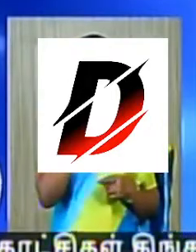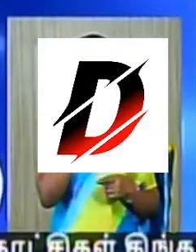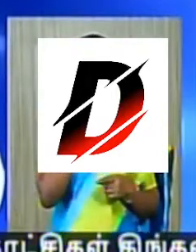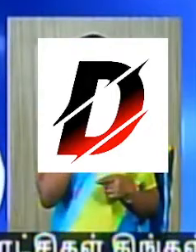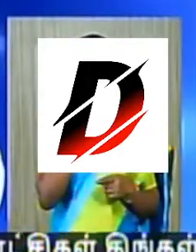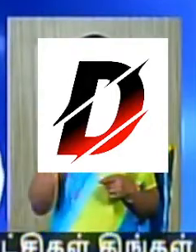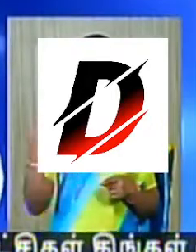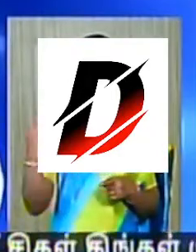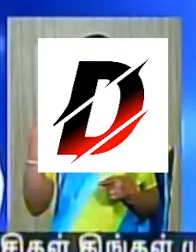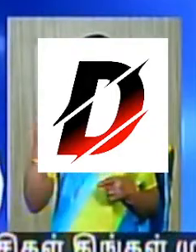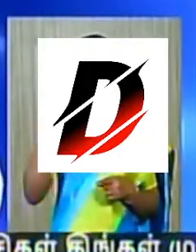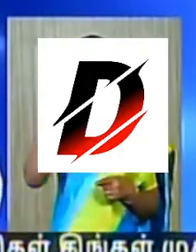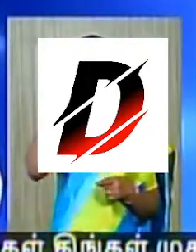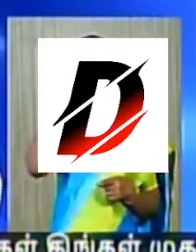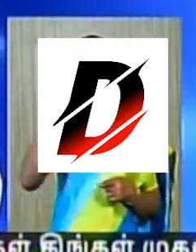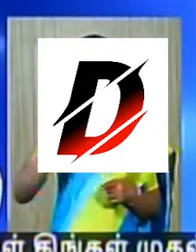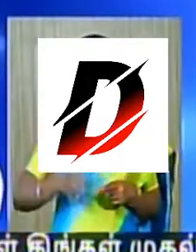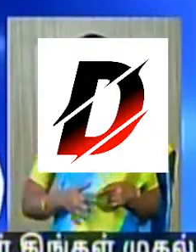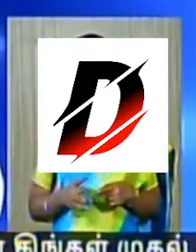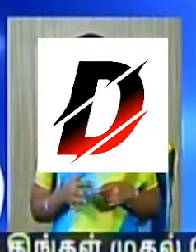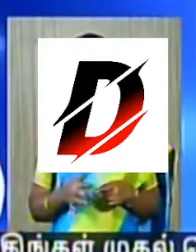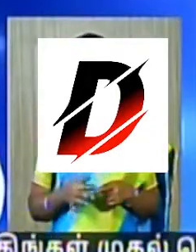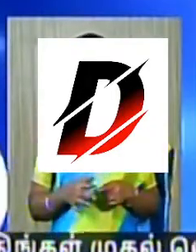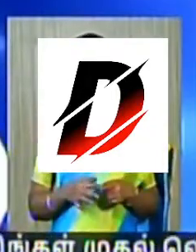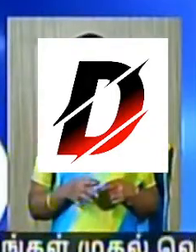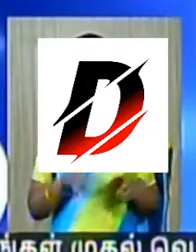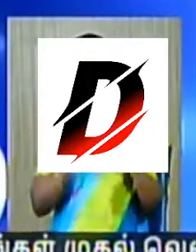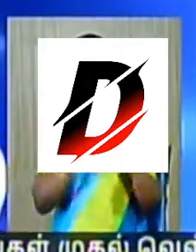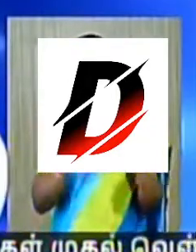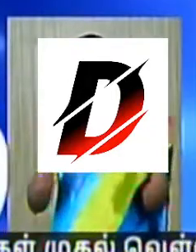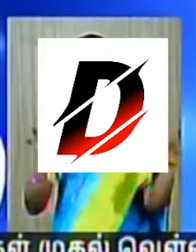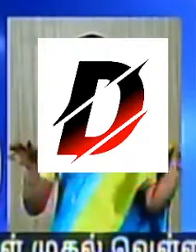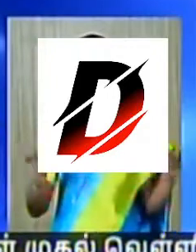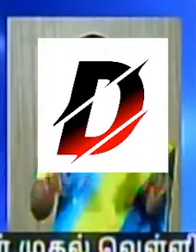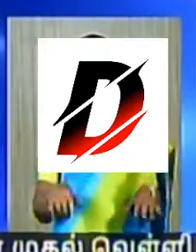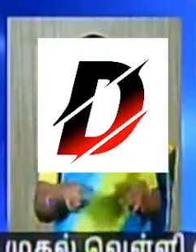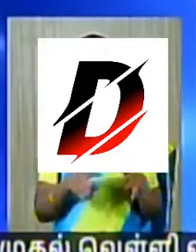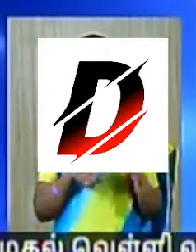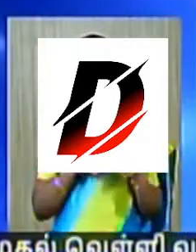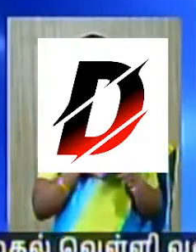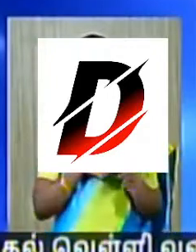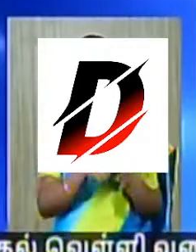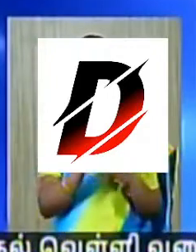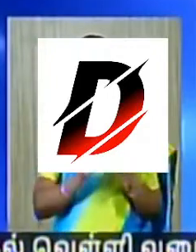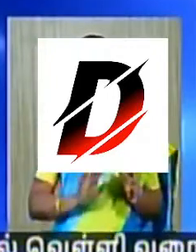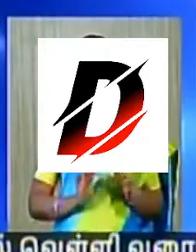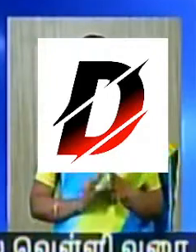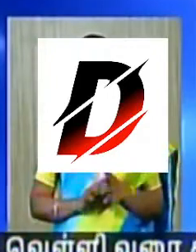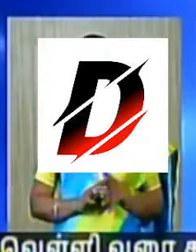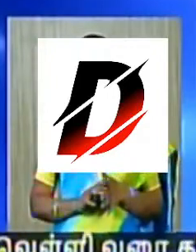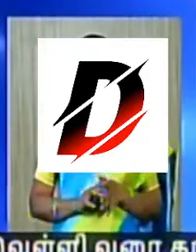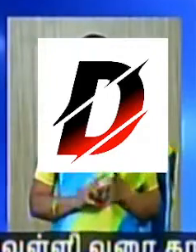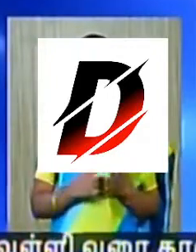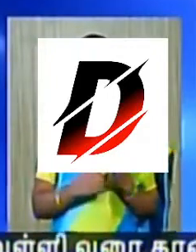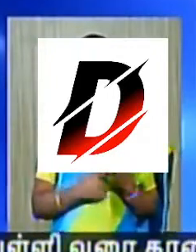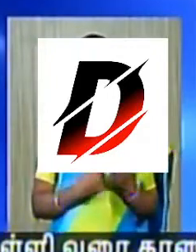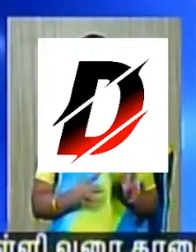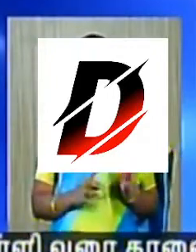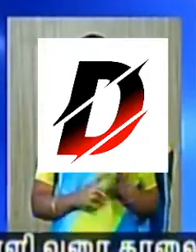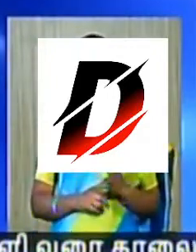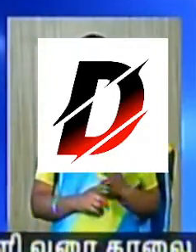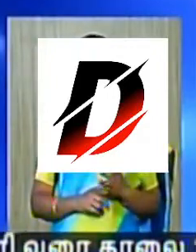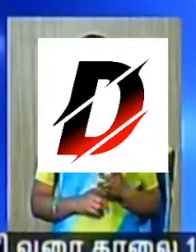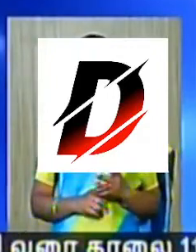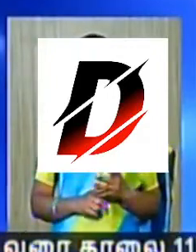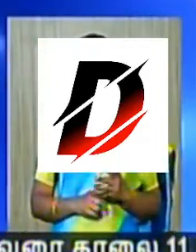போனவங்க வேறு ஏதாவது சிரமமாக இருக்குன்னு நினைக்கக்கூடிய மாணவர்கள் மட்டும் இதை பயன்படுத்தினால் போதுமானது. இதை பயன்படுத்தி தான் போகணுன்ற